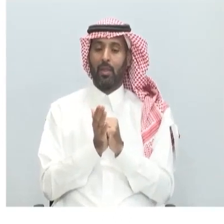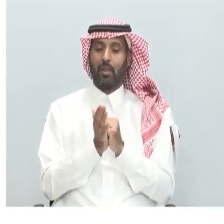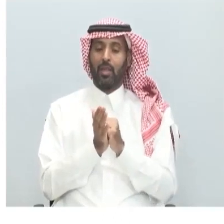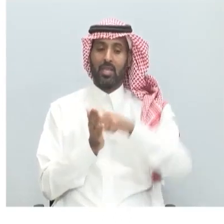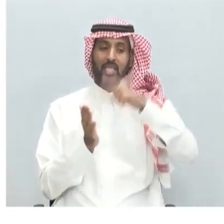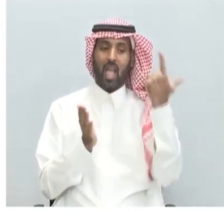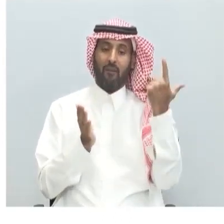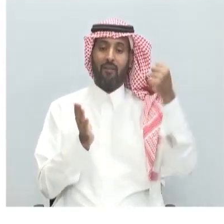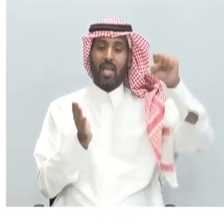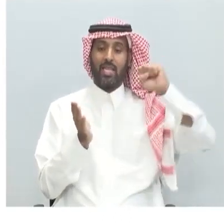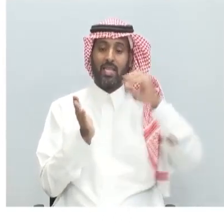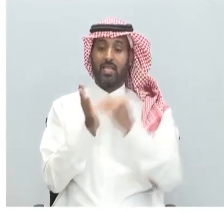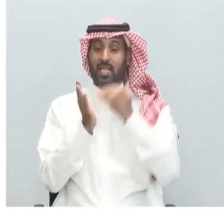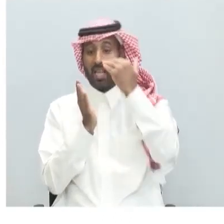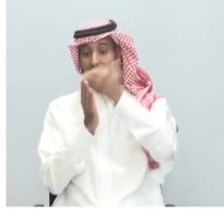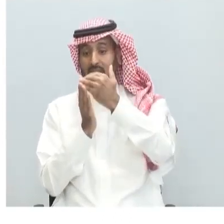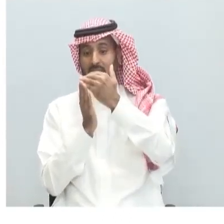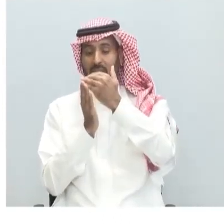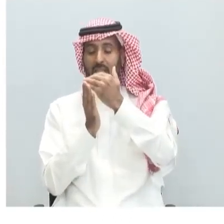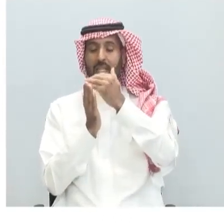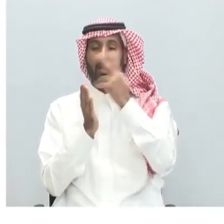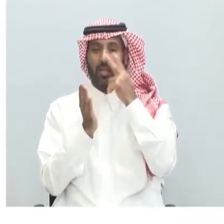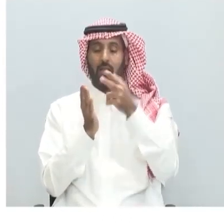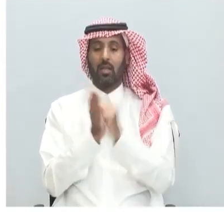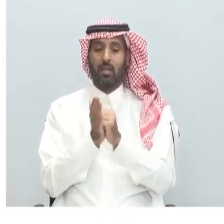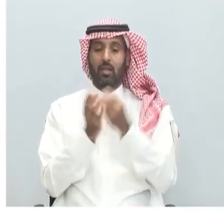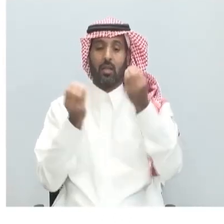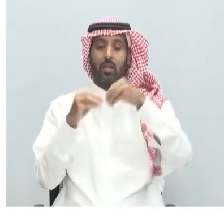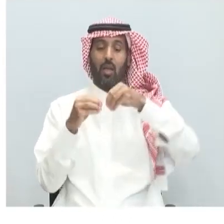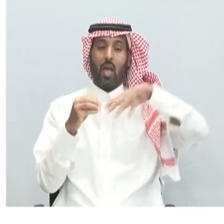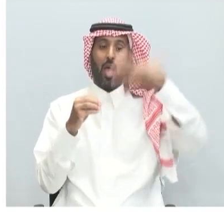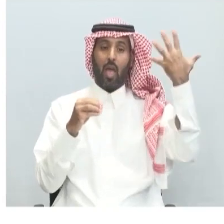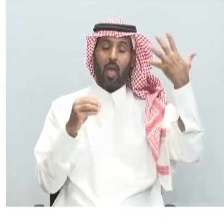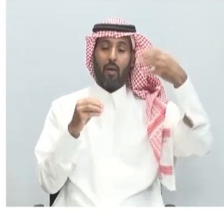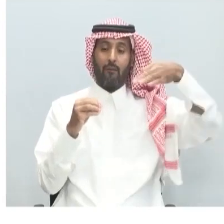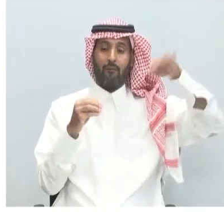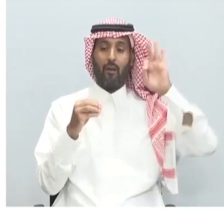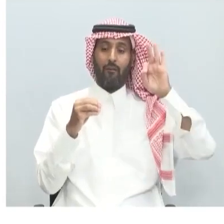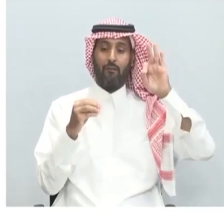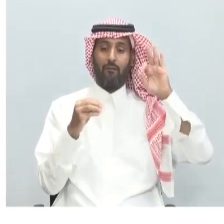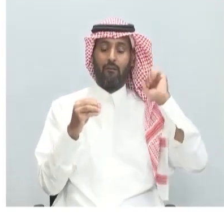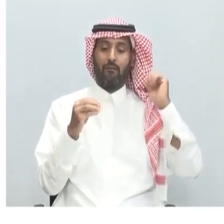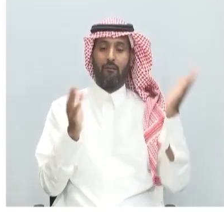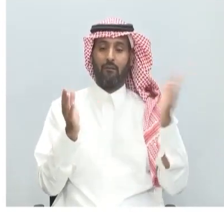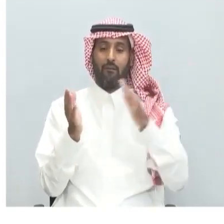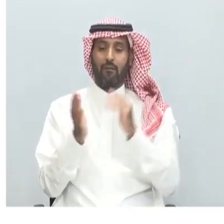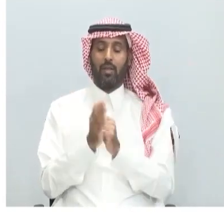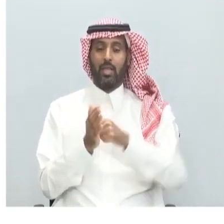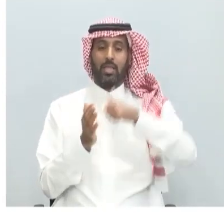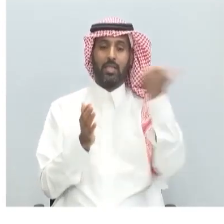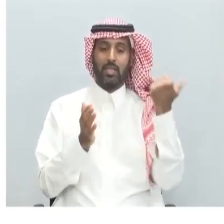7 اس لاحظ هنا اتت ال 5 اف اتت